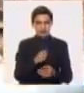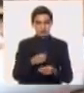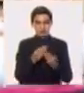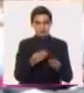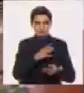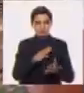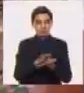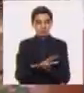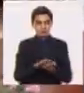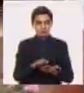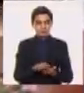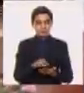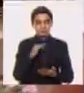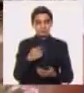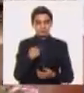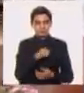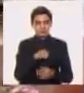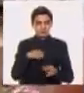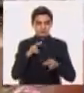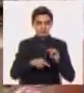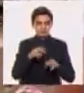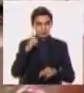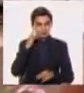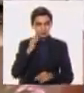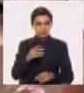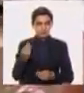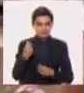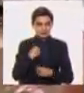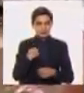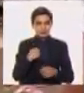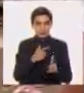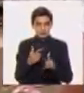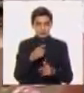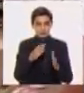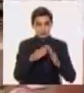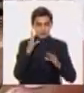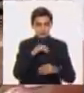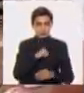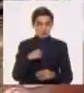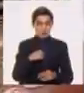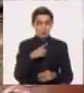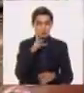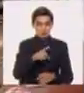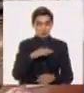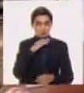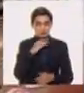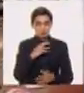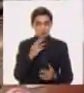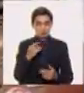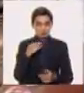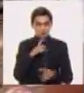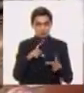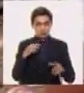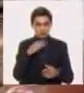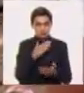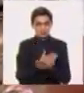дейді. Өзіміз салғанымыз дұрыс па? Дайынсыздар ғой үй салуға? Иә, дайын ғой бәрі. Адам жете ме? Адам көп болды,